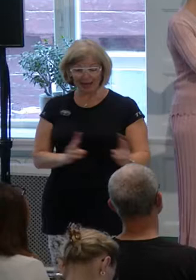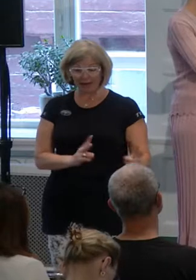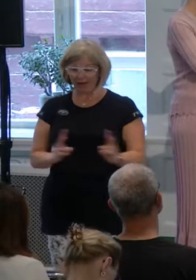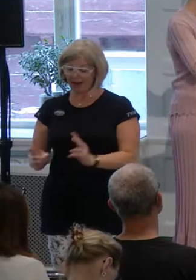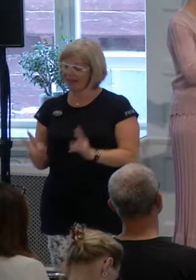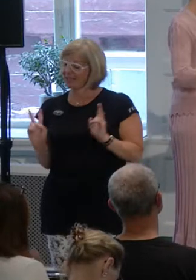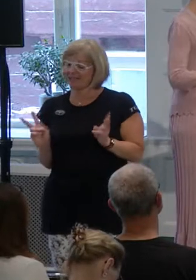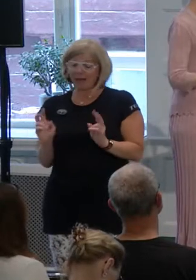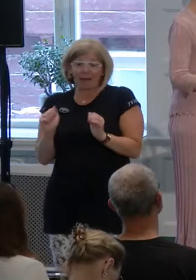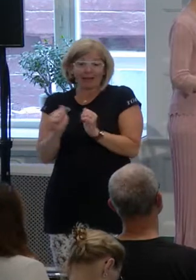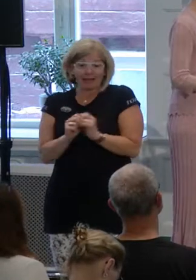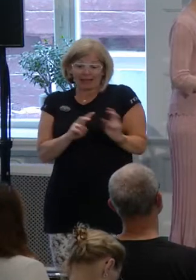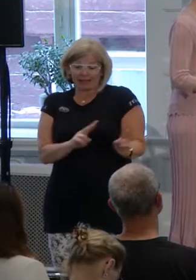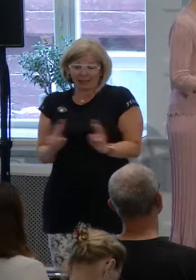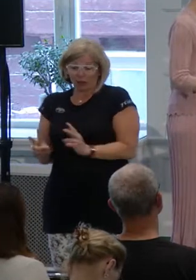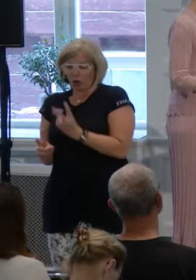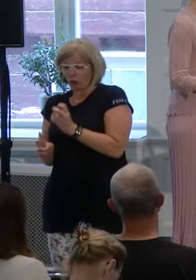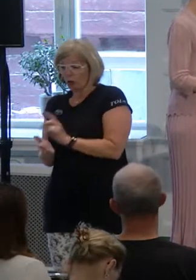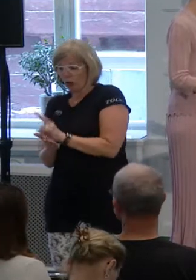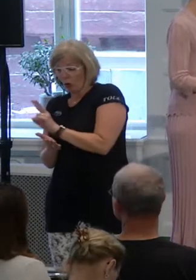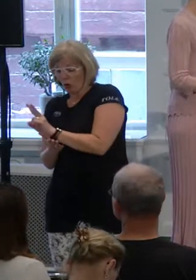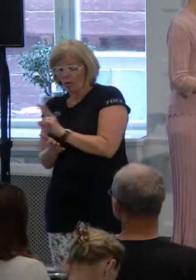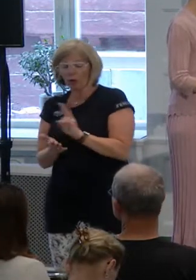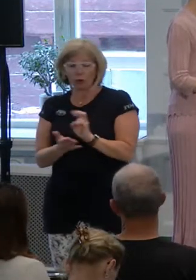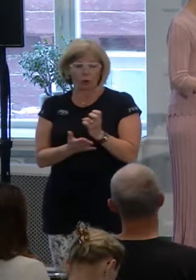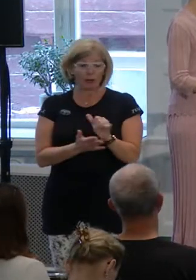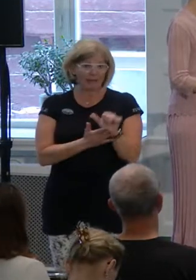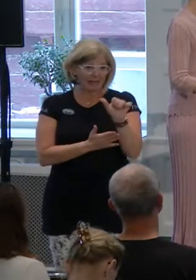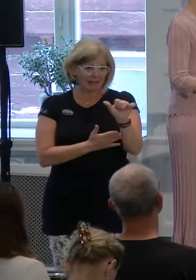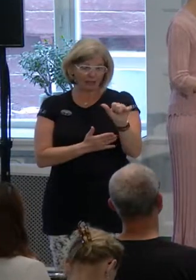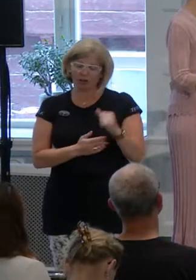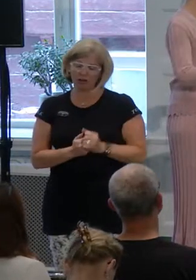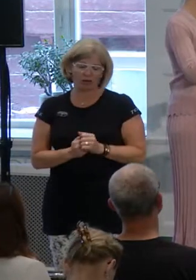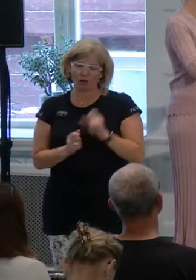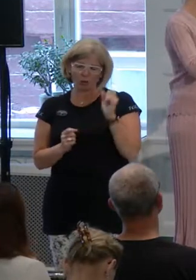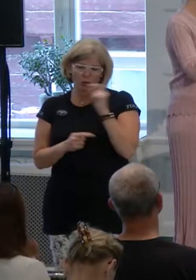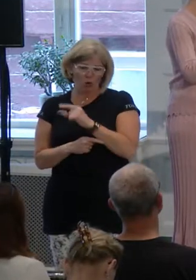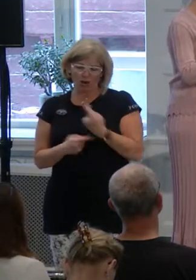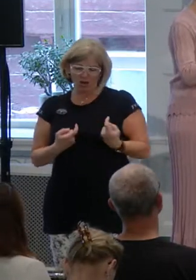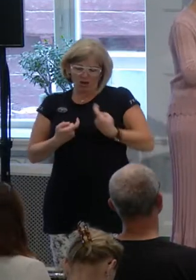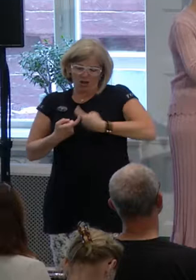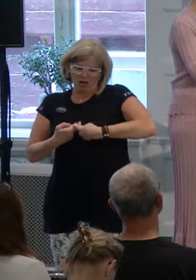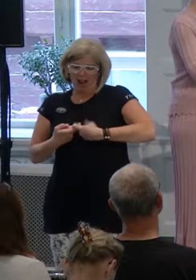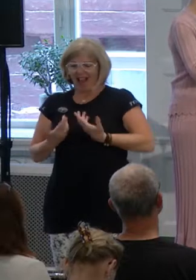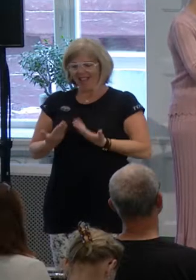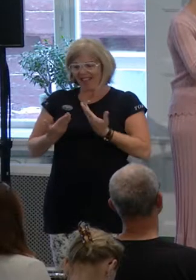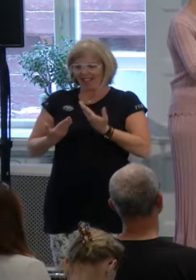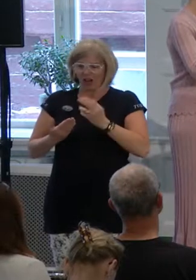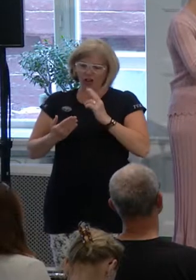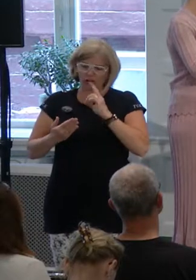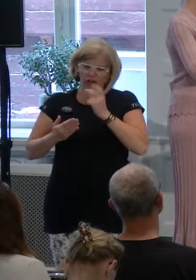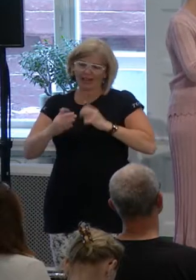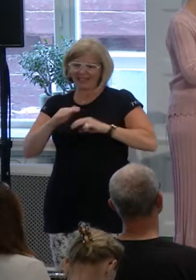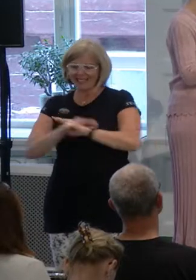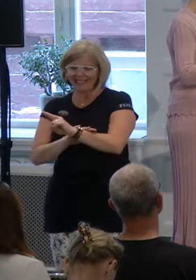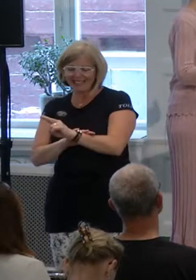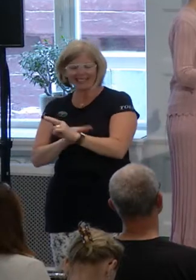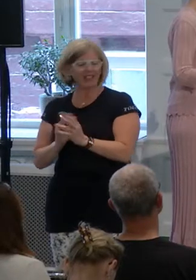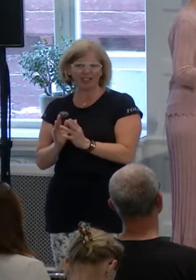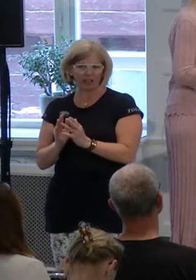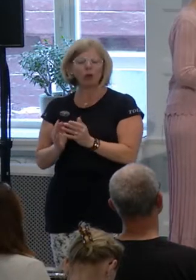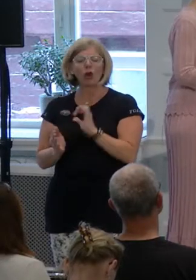utförd på likadant sätt 2012 och 2016. Så det kan ju inte riktigt ha med att det är lättare att söka in, utan det